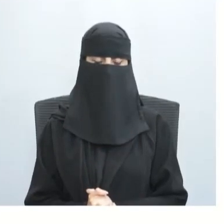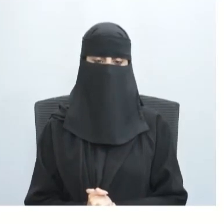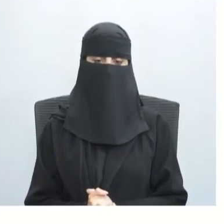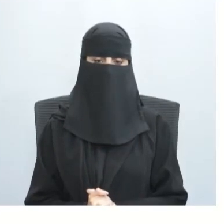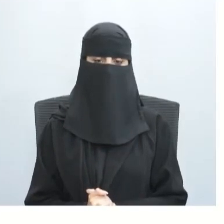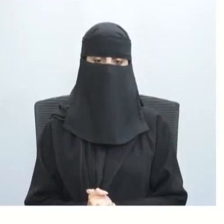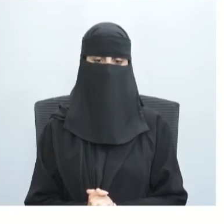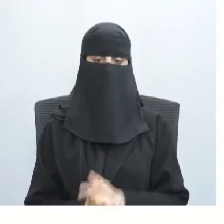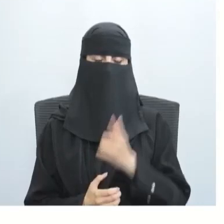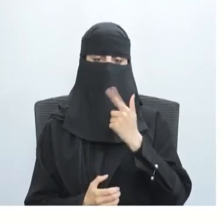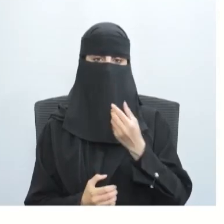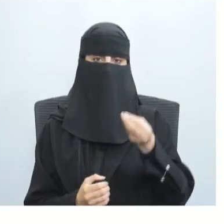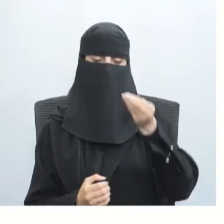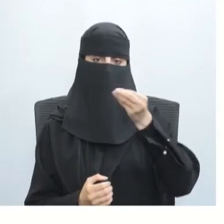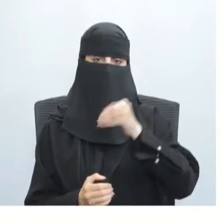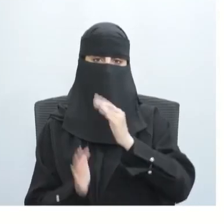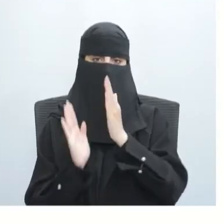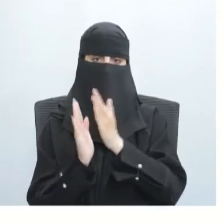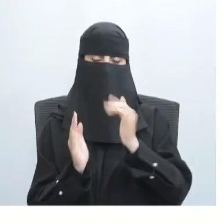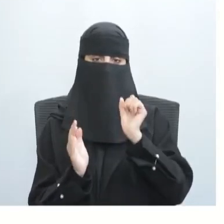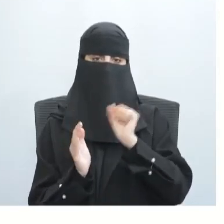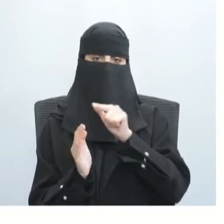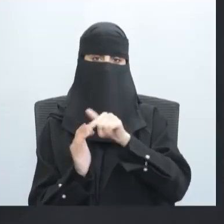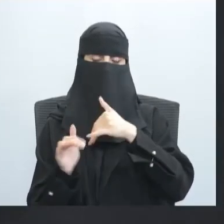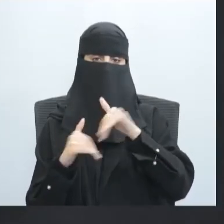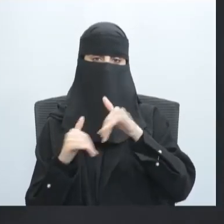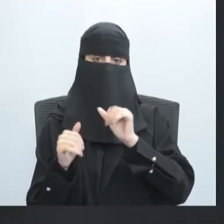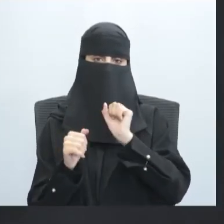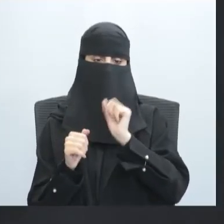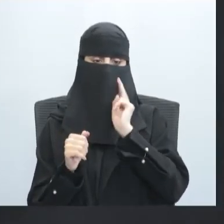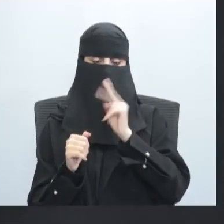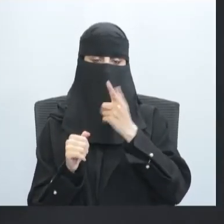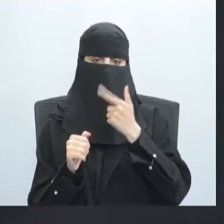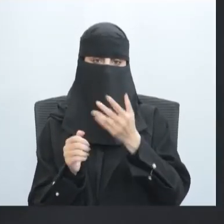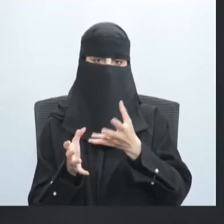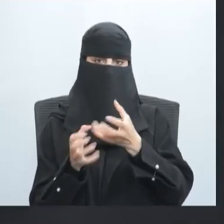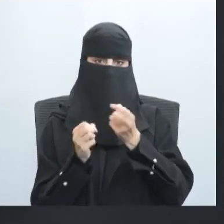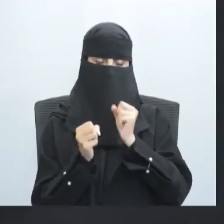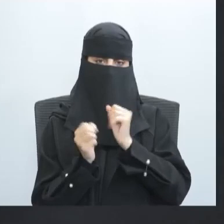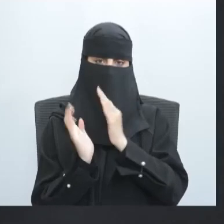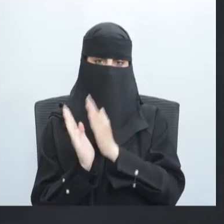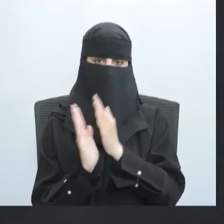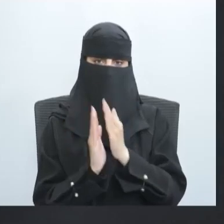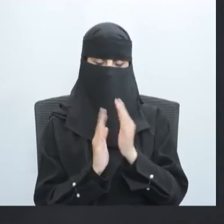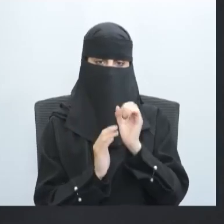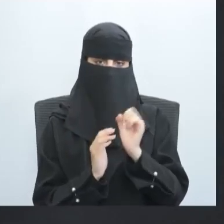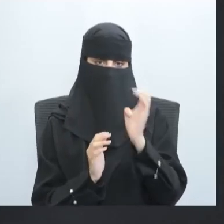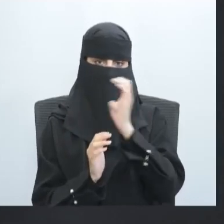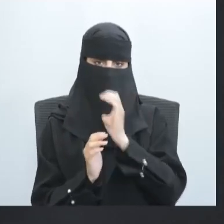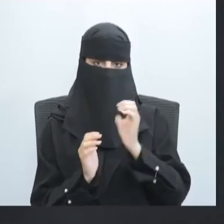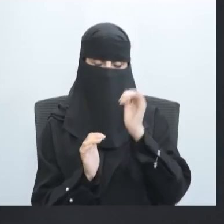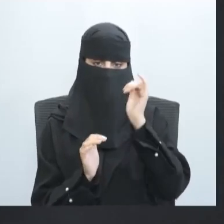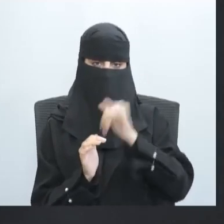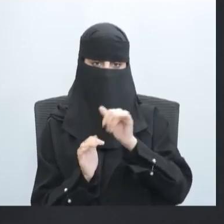ايضا لاضافه الملفات الى المخطط الزمني في البدايه استوردنا الملفات من الكاميرا او من جهاز